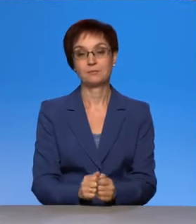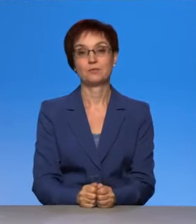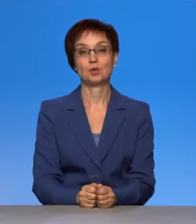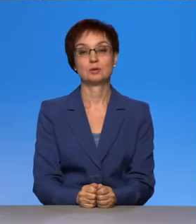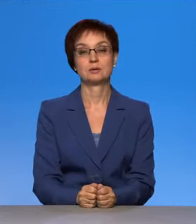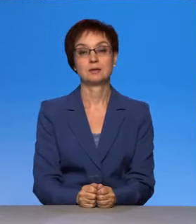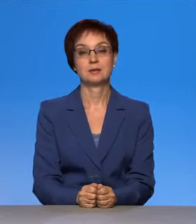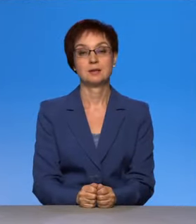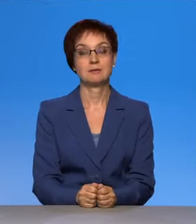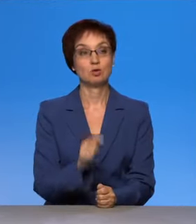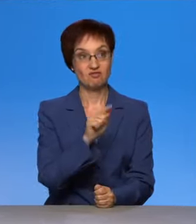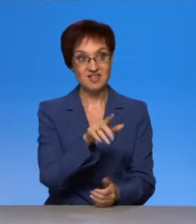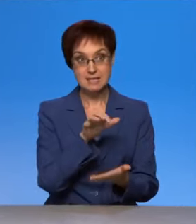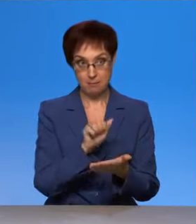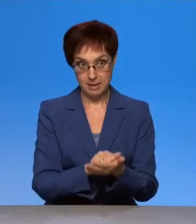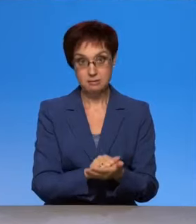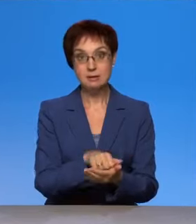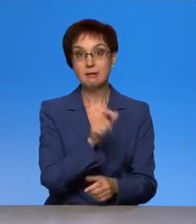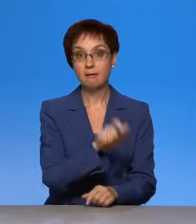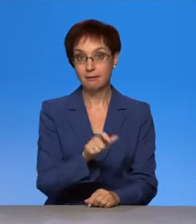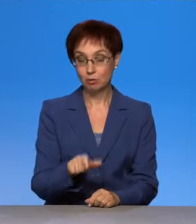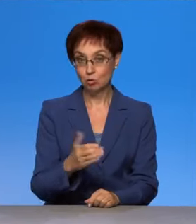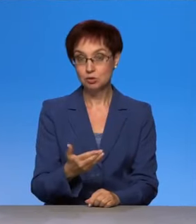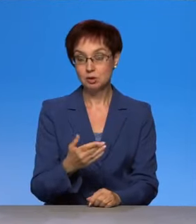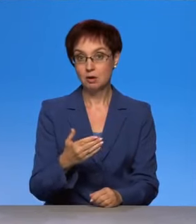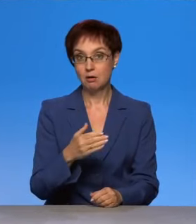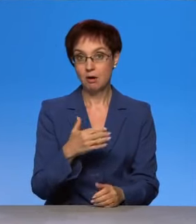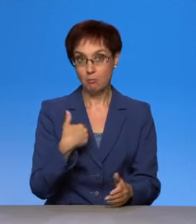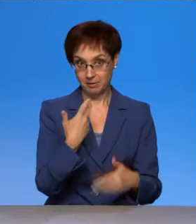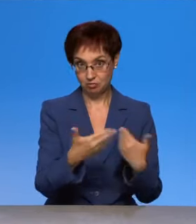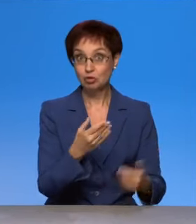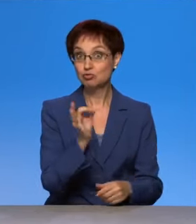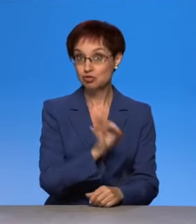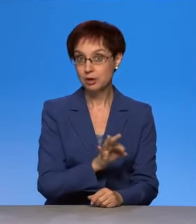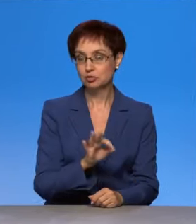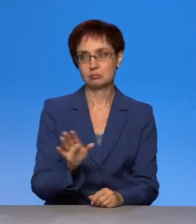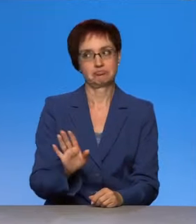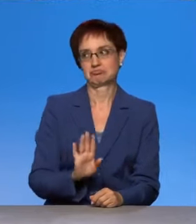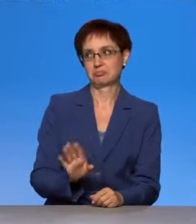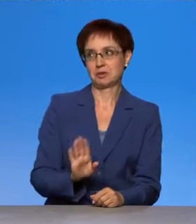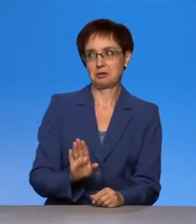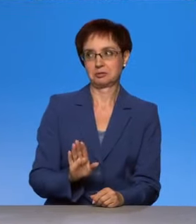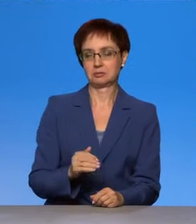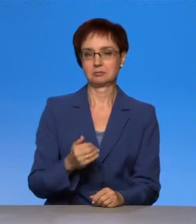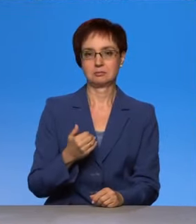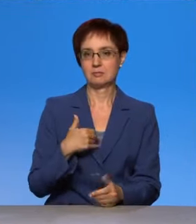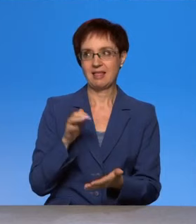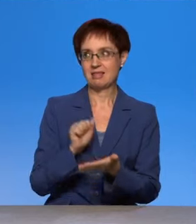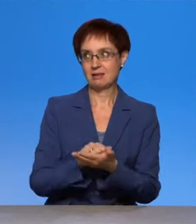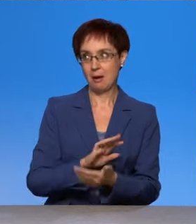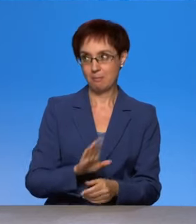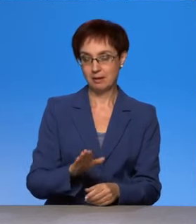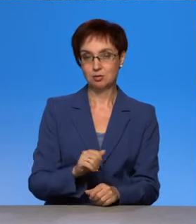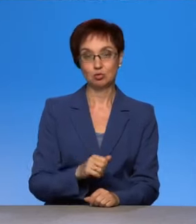что люди чаще к вам обращаются? Нет, не заметил. Ну, потому что к психиатрам обращаются, видимо, уже по неволе.